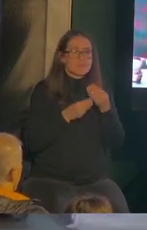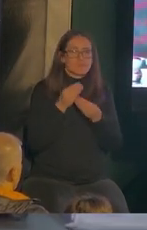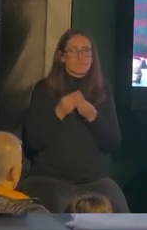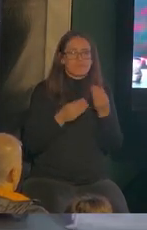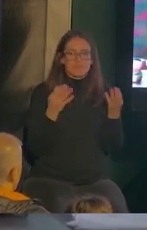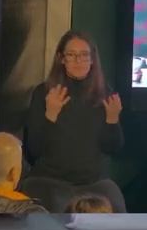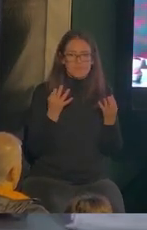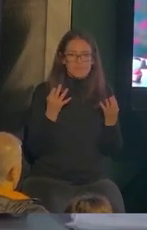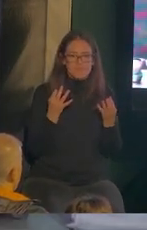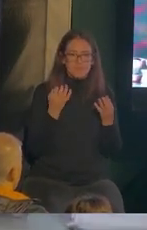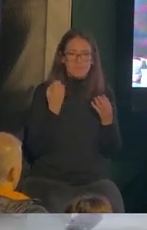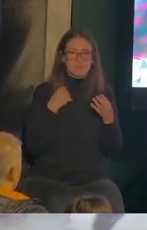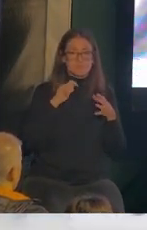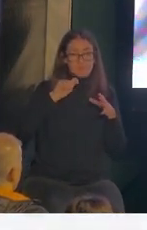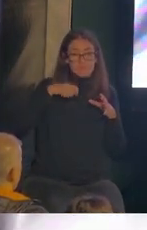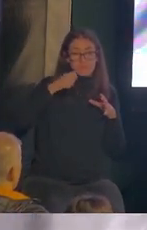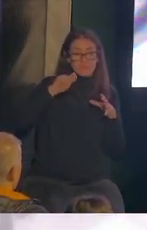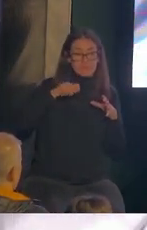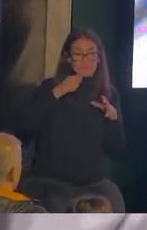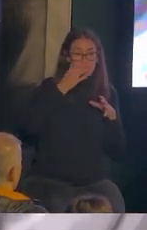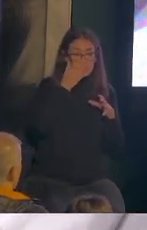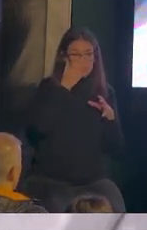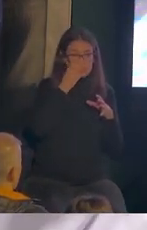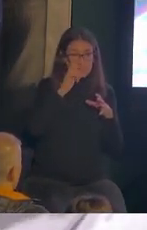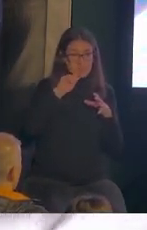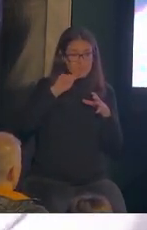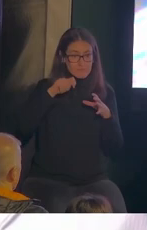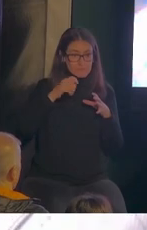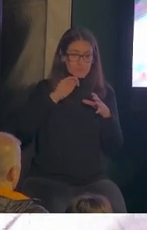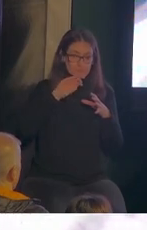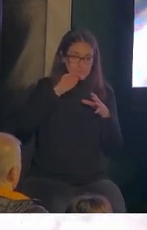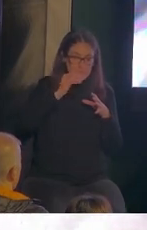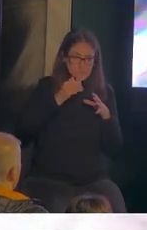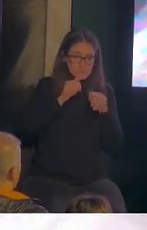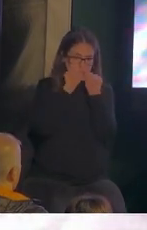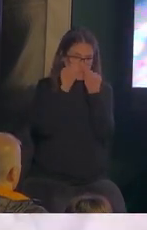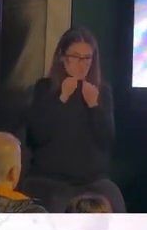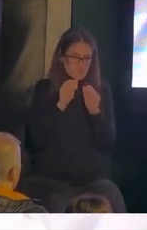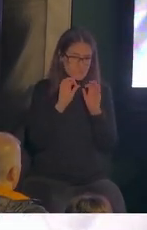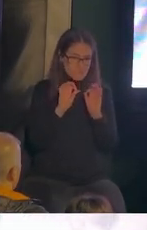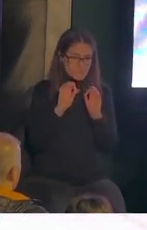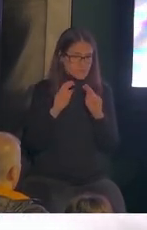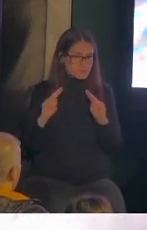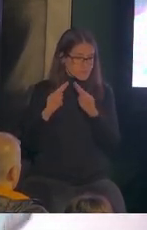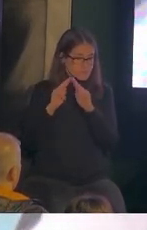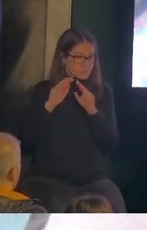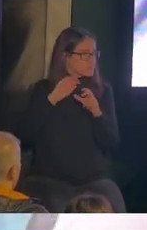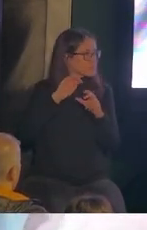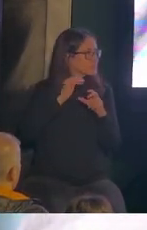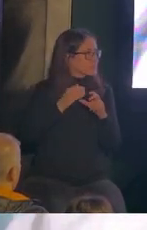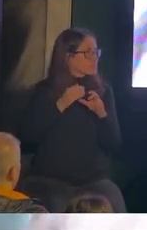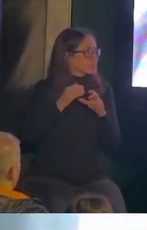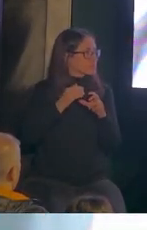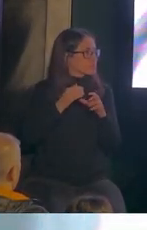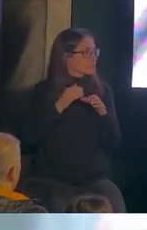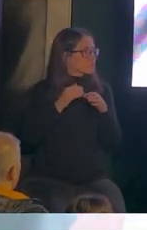una cullera parisien, que té la mitja bola buida, el que faig és, bueno, primer el tallo perquè quedi recte, ja veureu perquè és molt